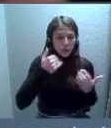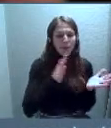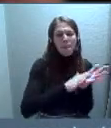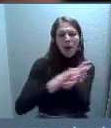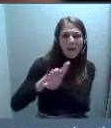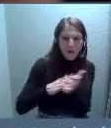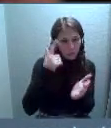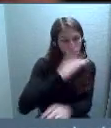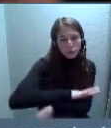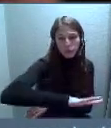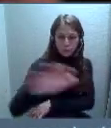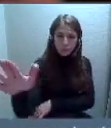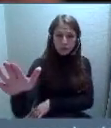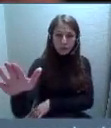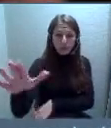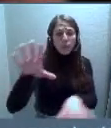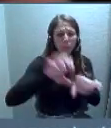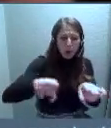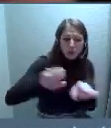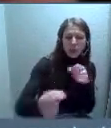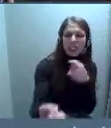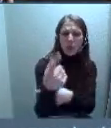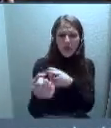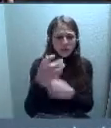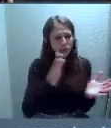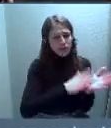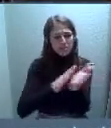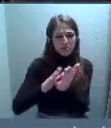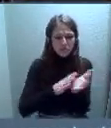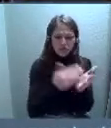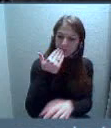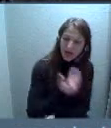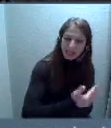à vous tous, et bravo pour les produits et les innovations. Merci. Merci.